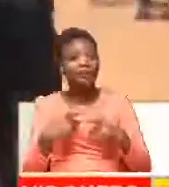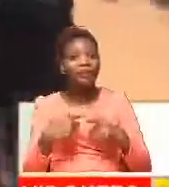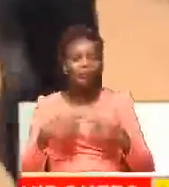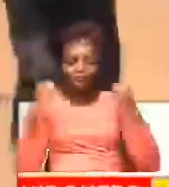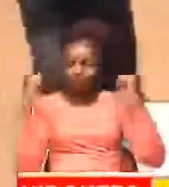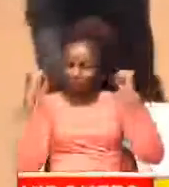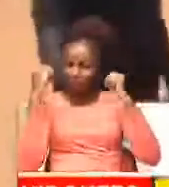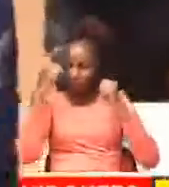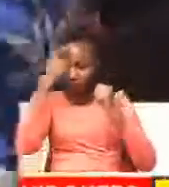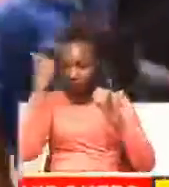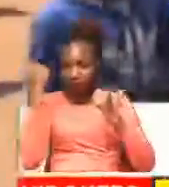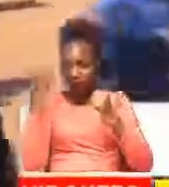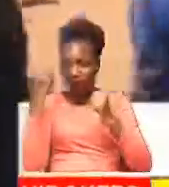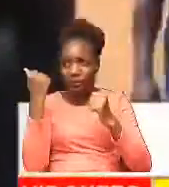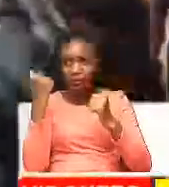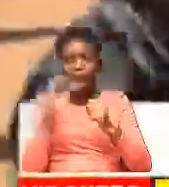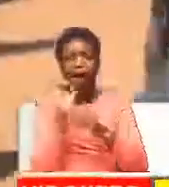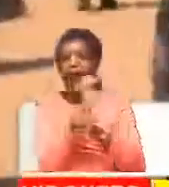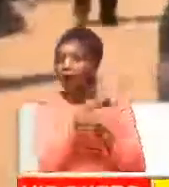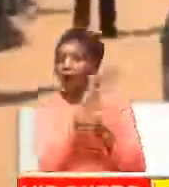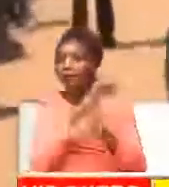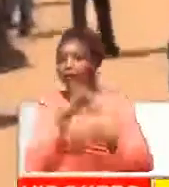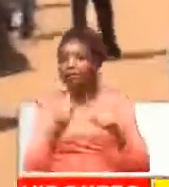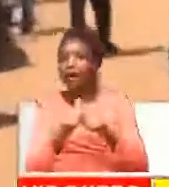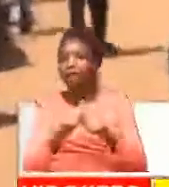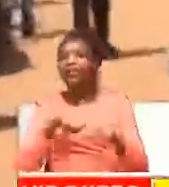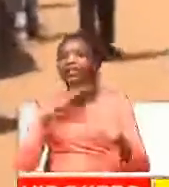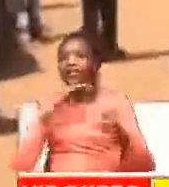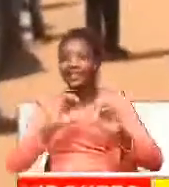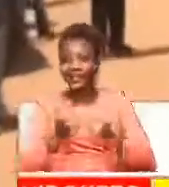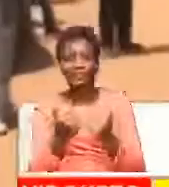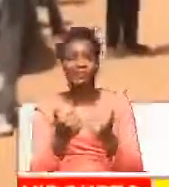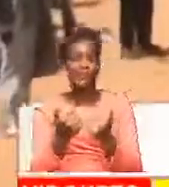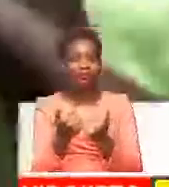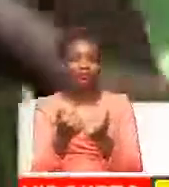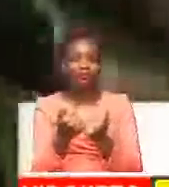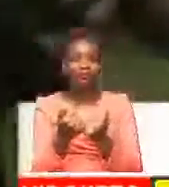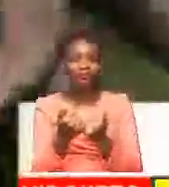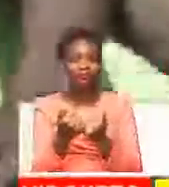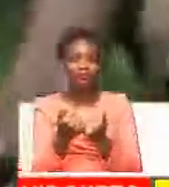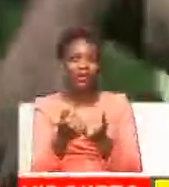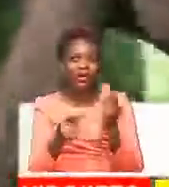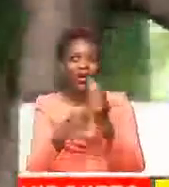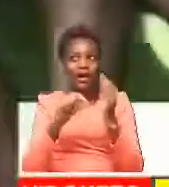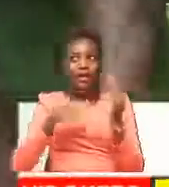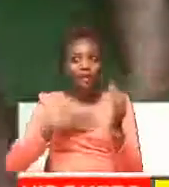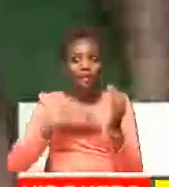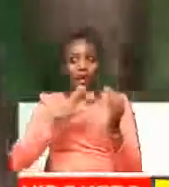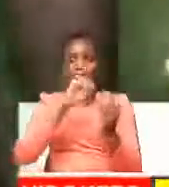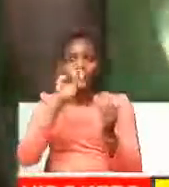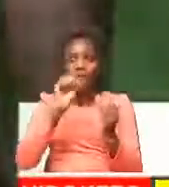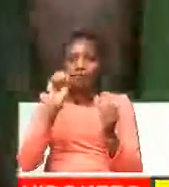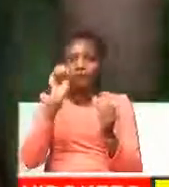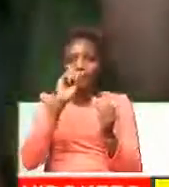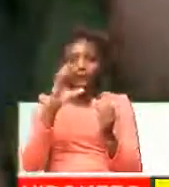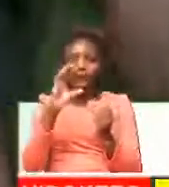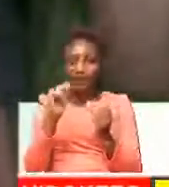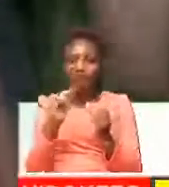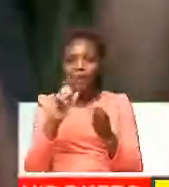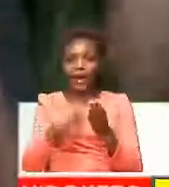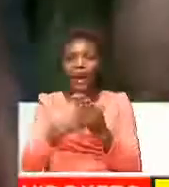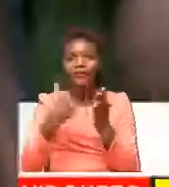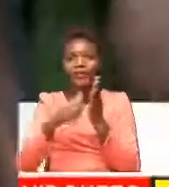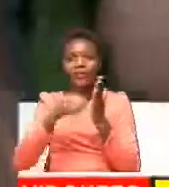maandamano kwa zaidi ya saa 6 kulalamikia mauaji tatanishi ya mmoja wao. Kwa majina naitwa Jessica. Shida yetu kubwa